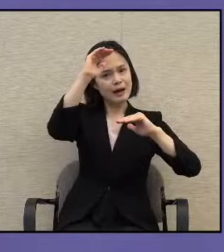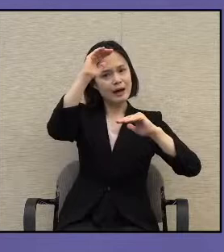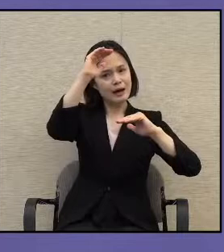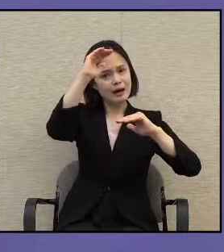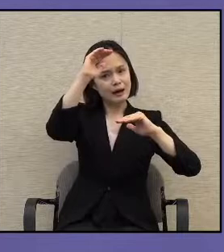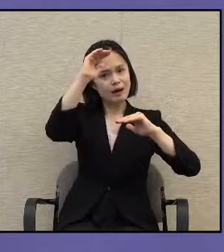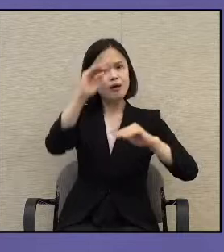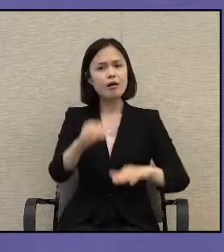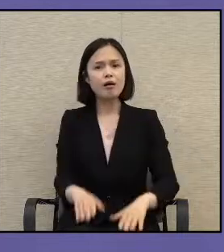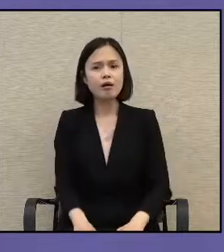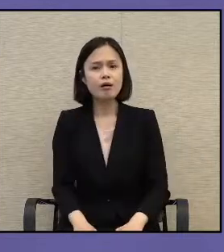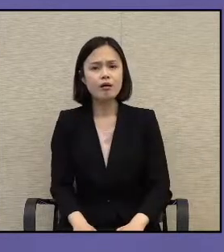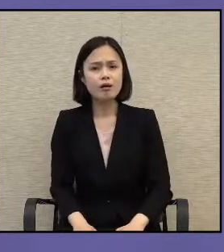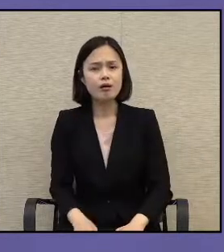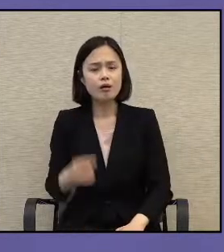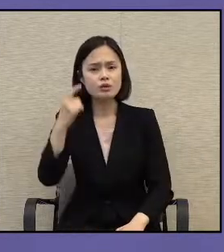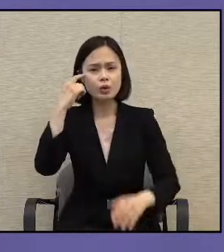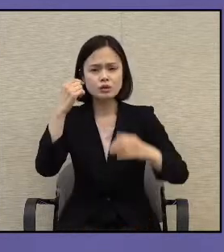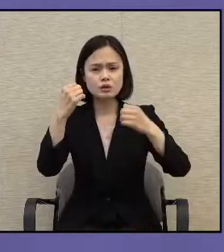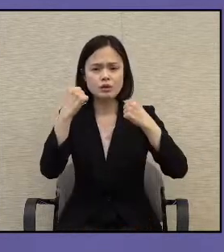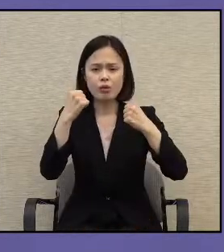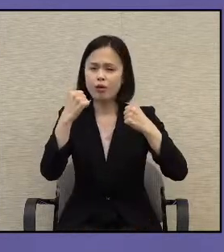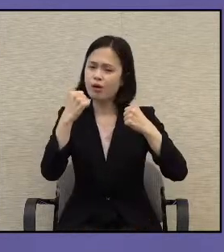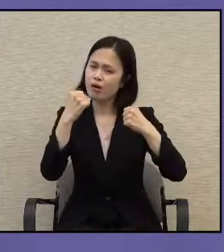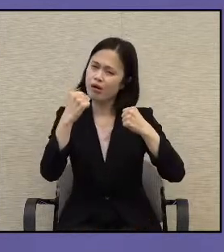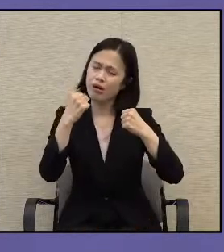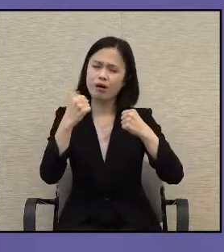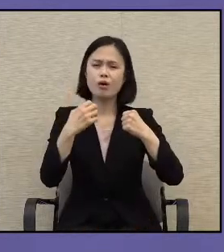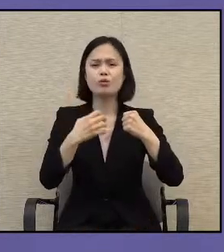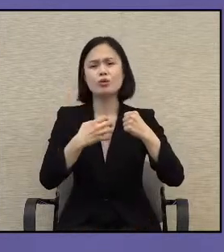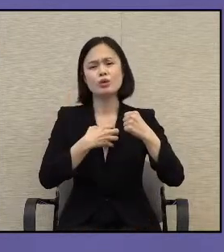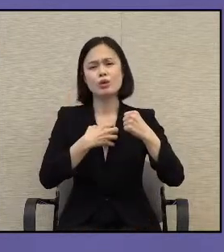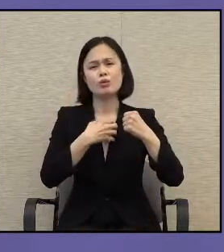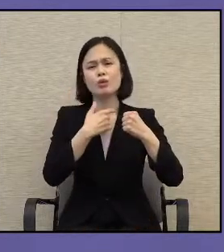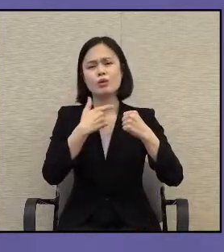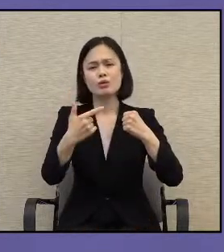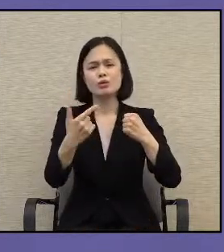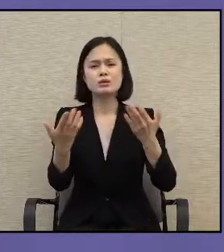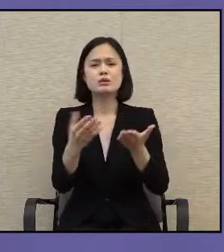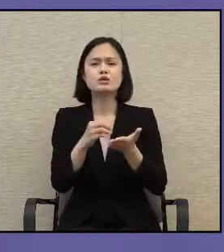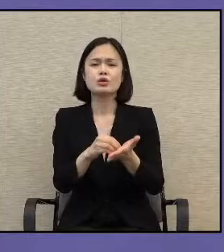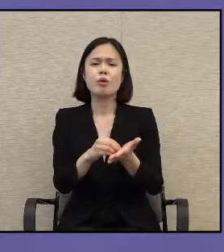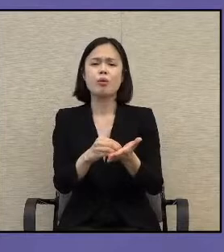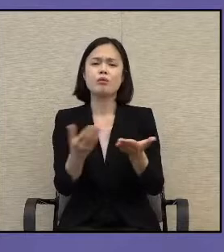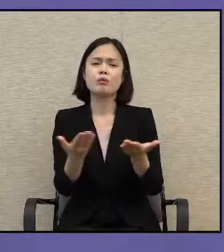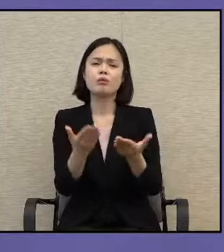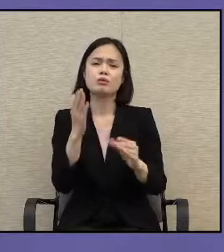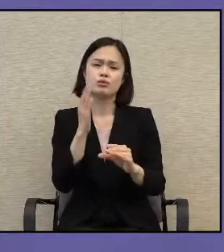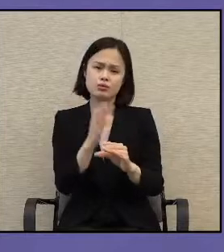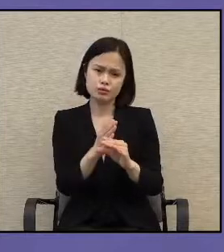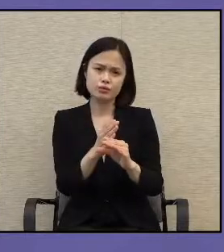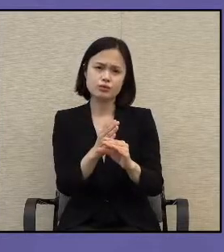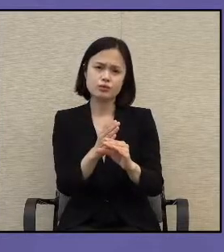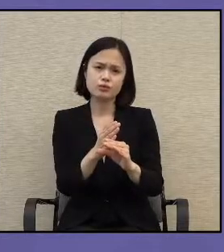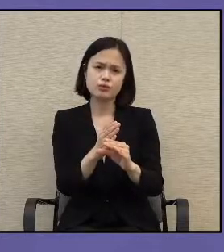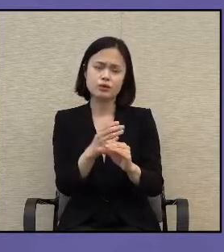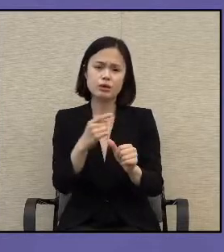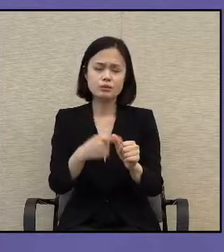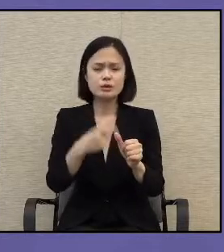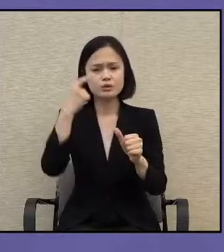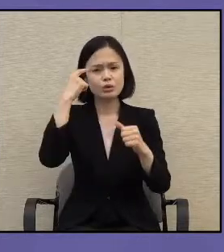제너럴 포퓰레이션만큼은 아니지만, 덜 파란 부분처럼은 아니지만 그래도 제법